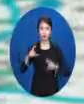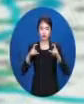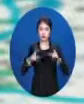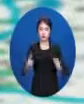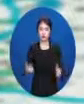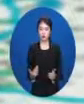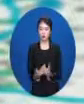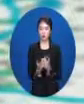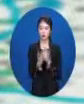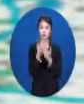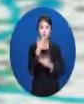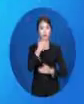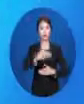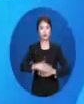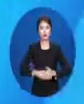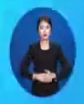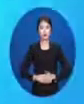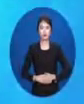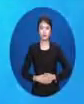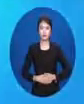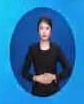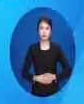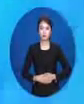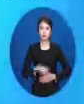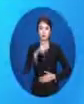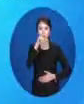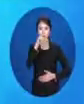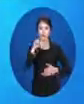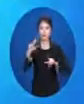획기적인 발전이 기대됩니다.